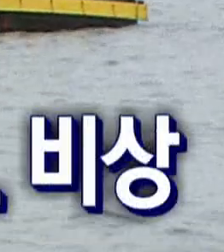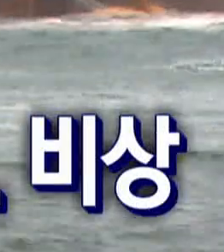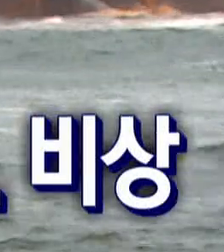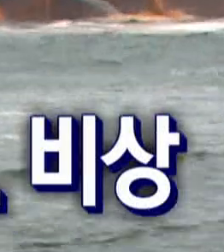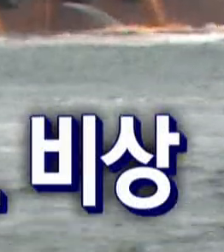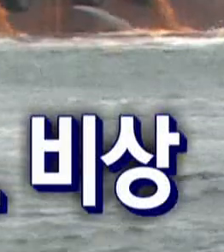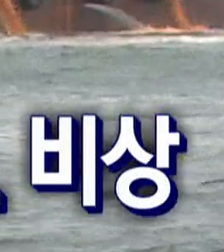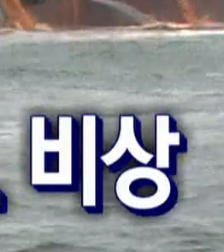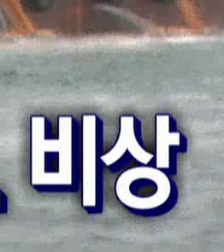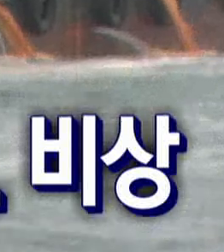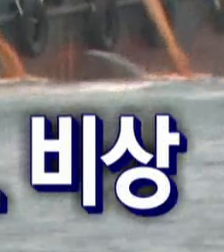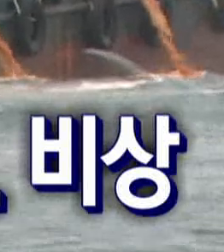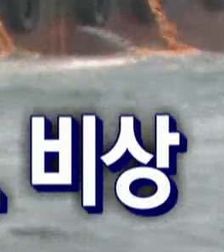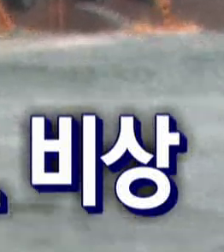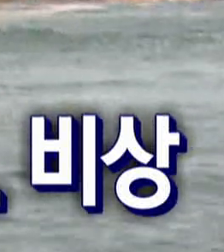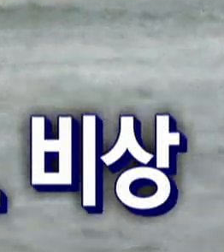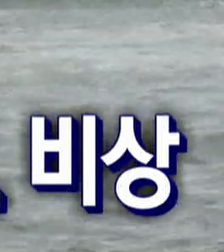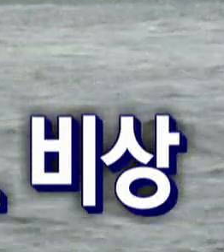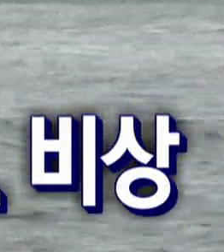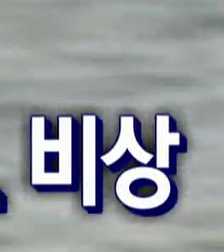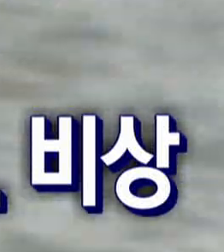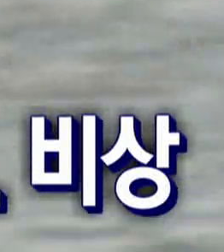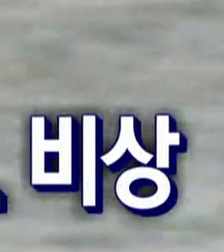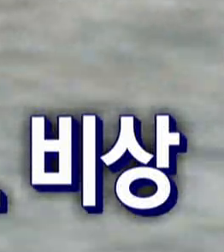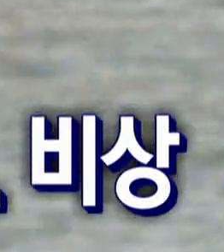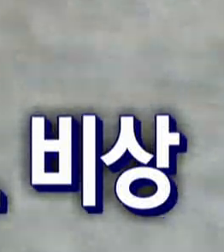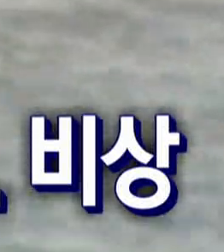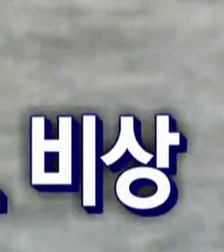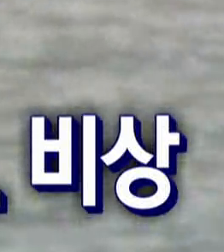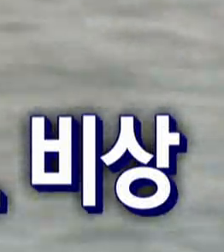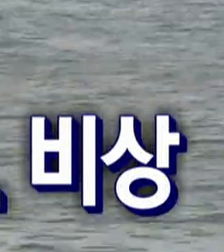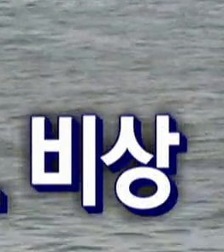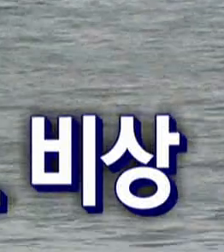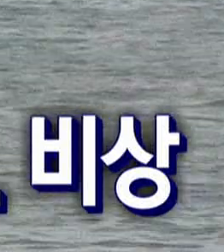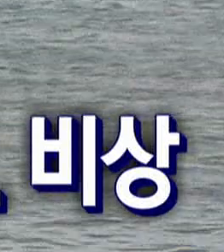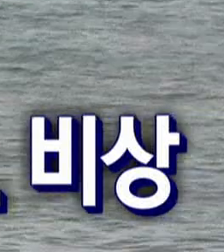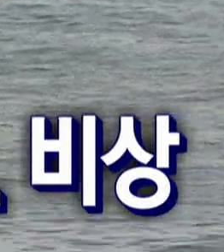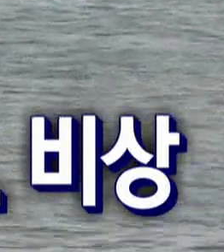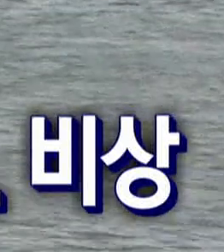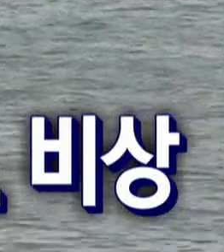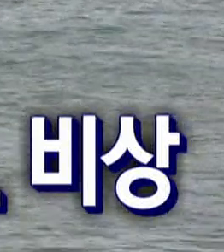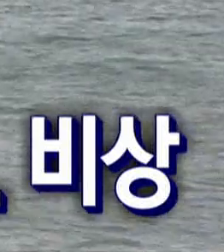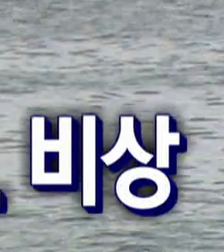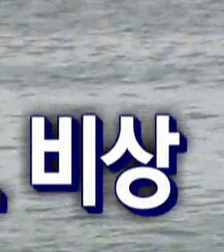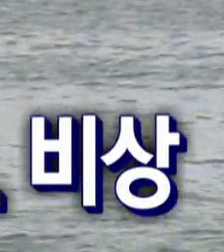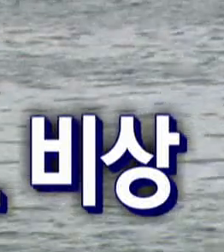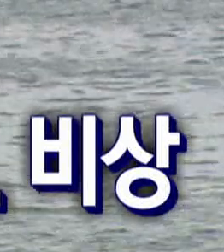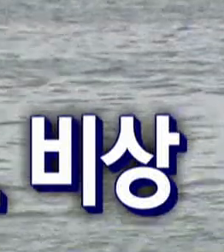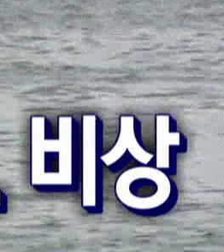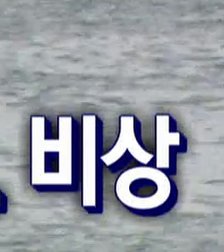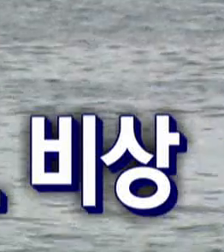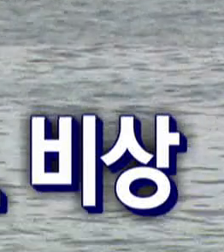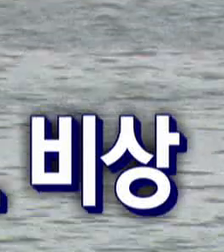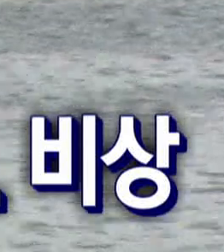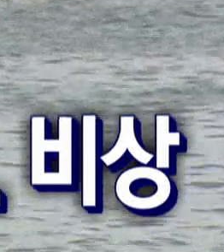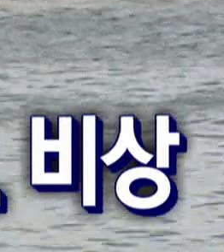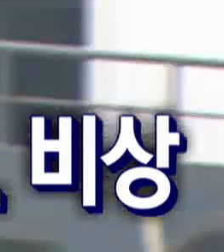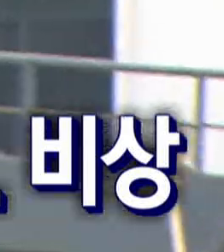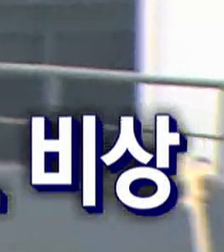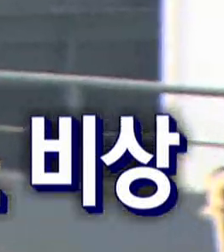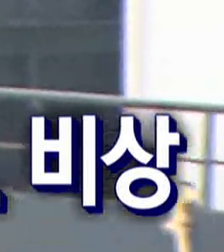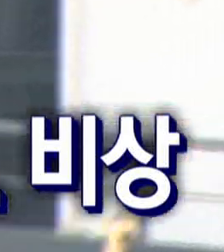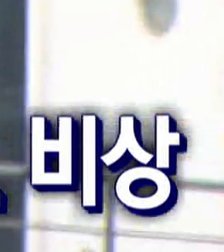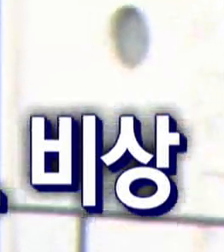남해안에 적조주의보가 확대 발령됐습니다. 여수 해역에서는 한때 유해 적조 생물이 최고 1,000개체가 넘게